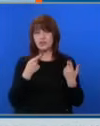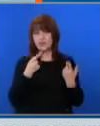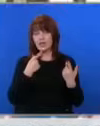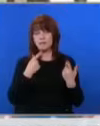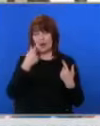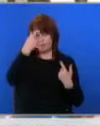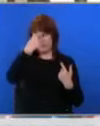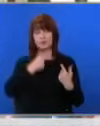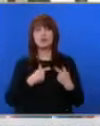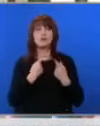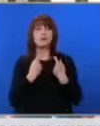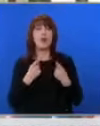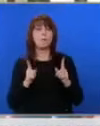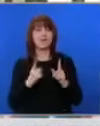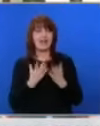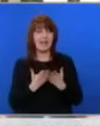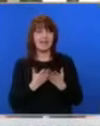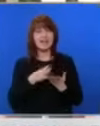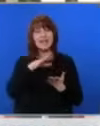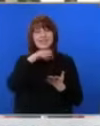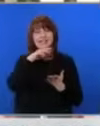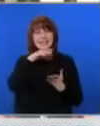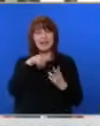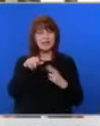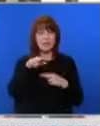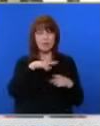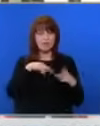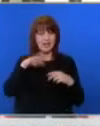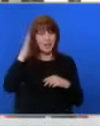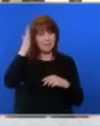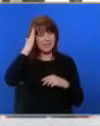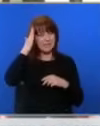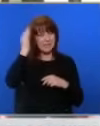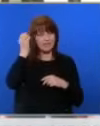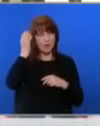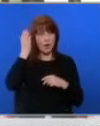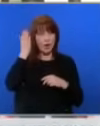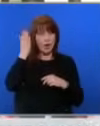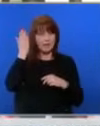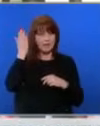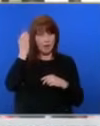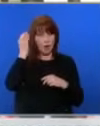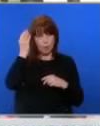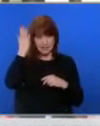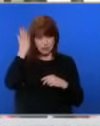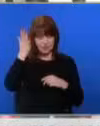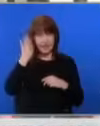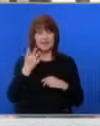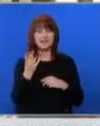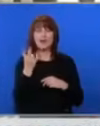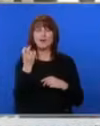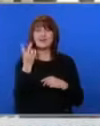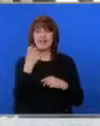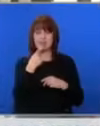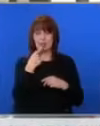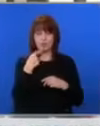еднолично управление. Основният извод е, че старите проверки на Министерството на образованието и науката от 2020 година